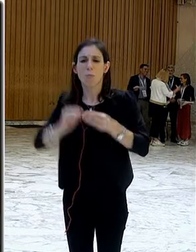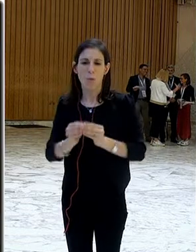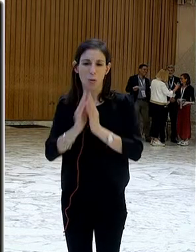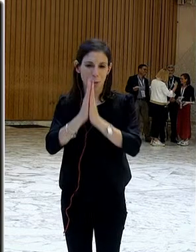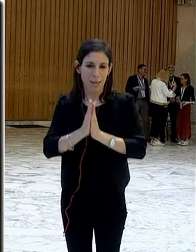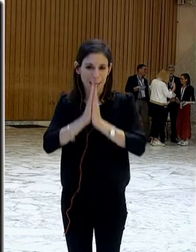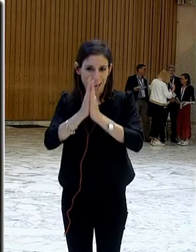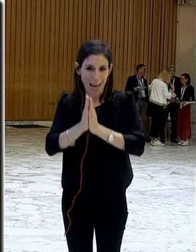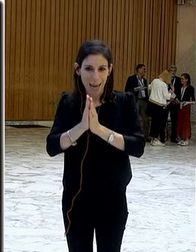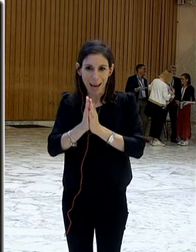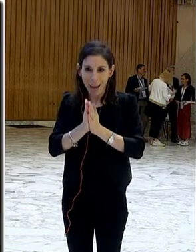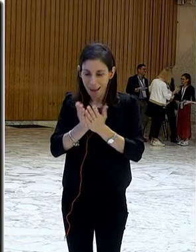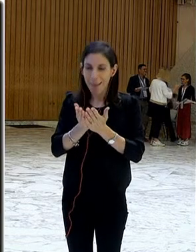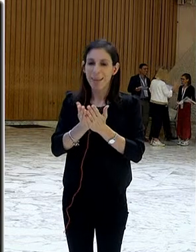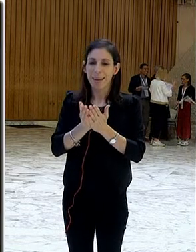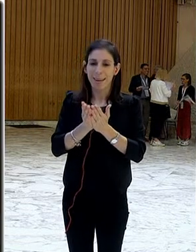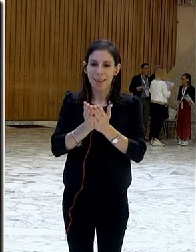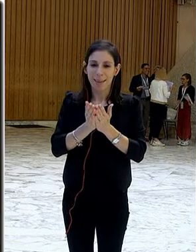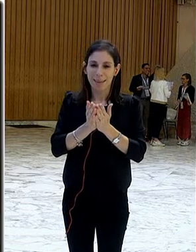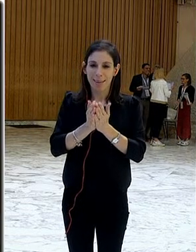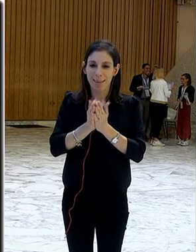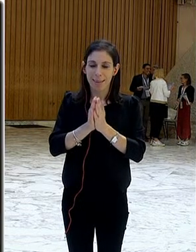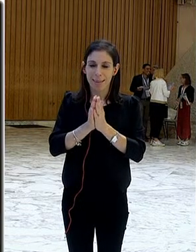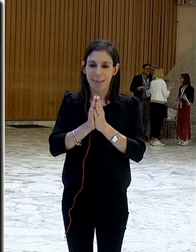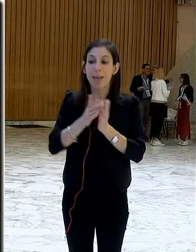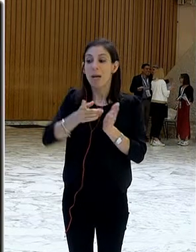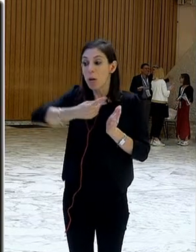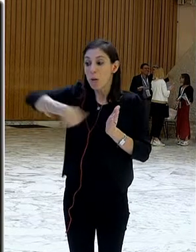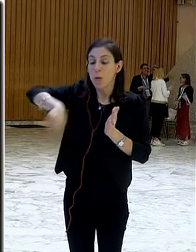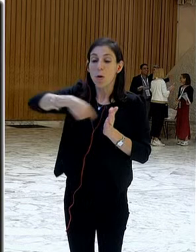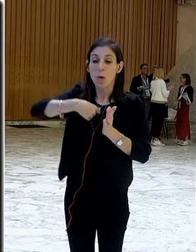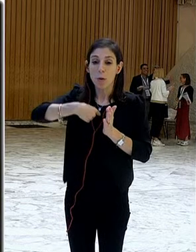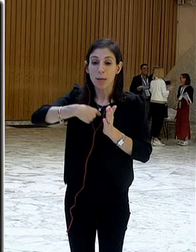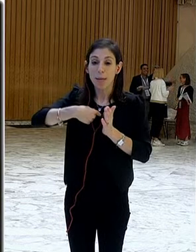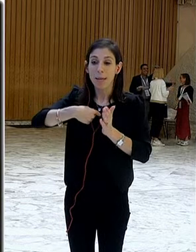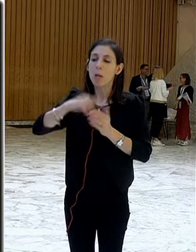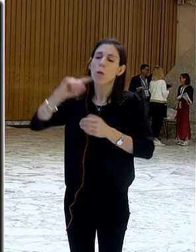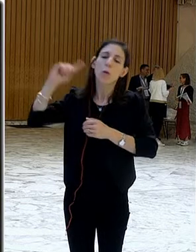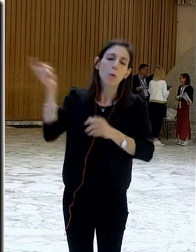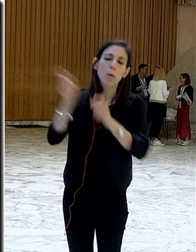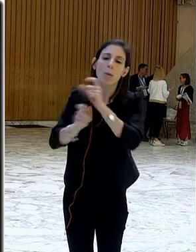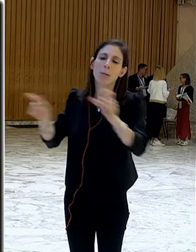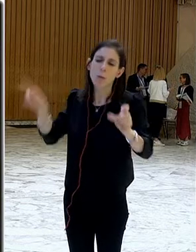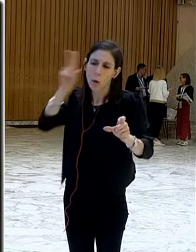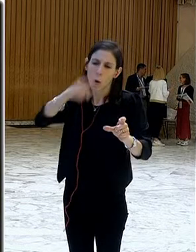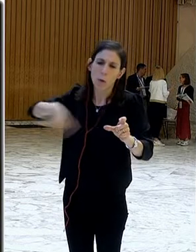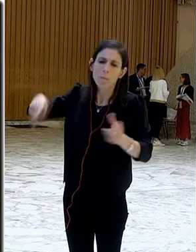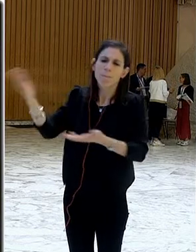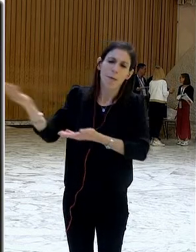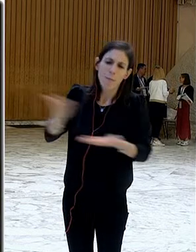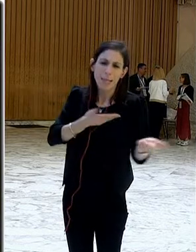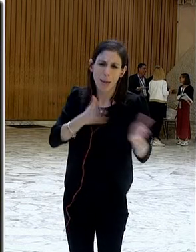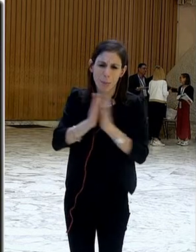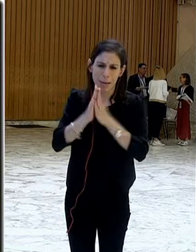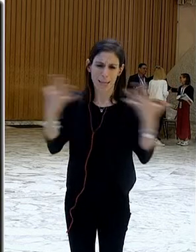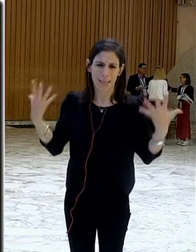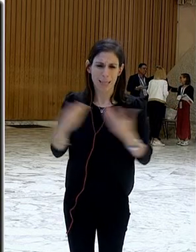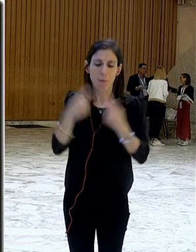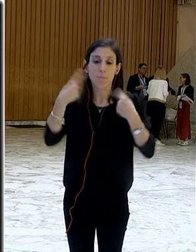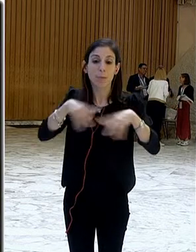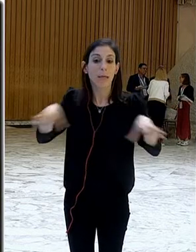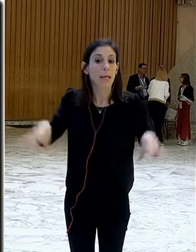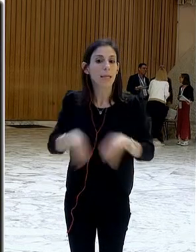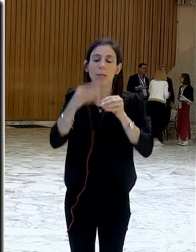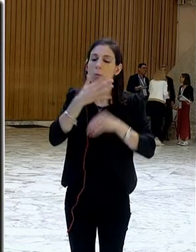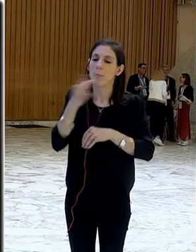dans la maison à nous rencontrer dans le salon. Ce fut le début d'une très belle expérience de ce petit